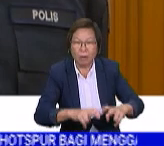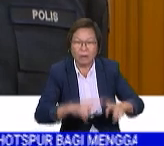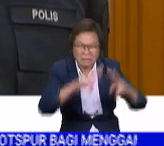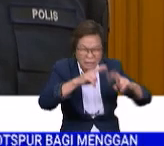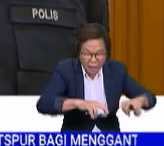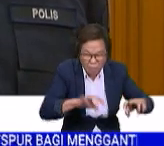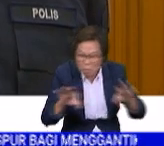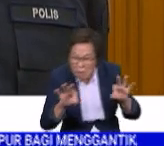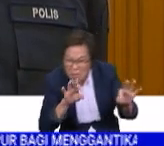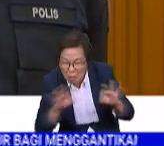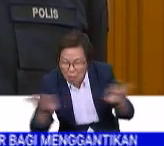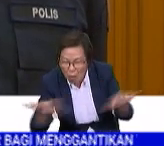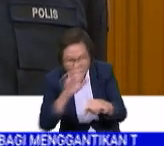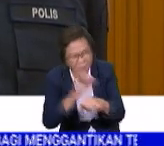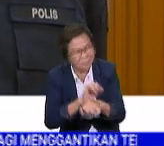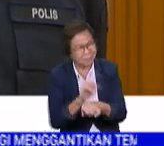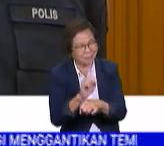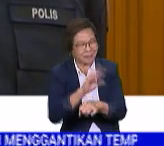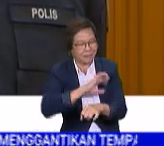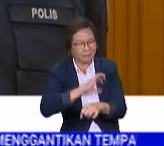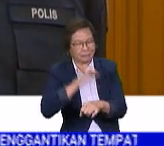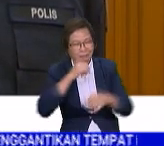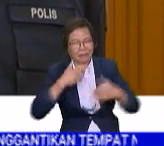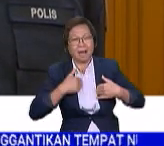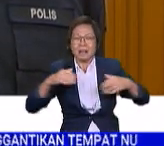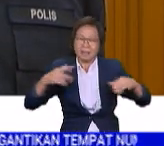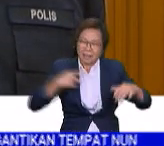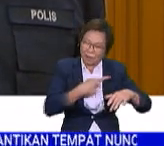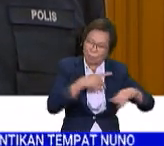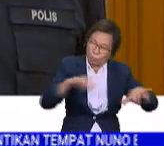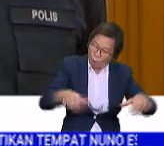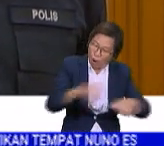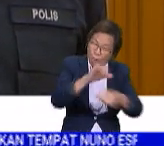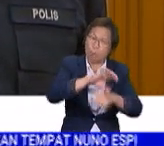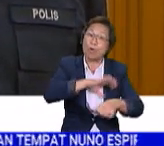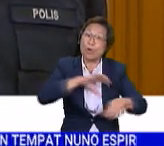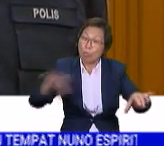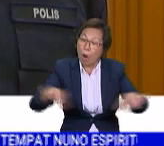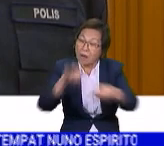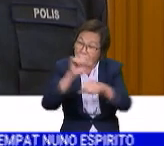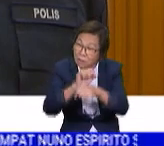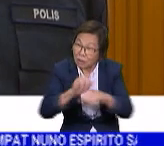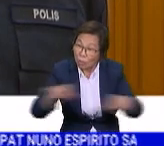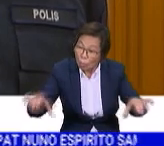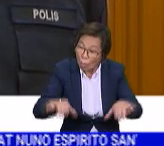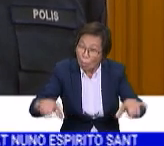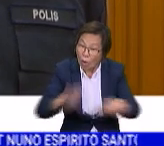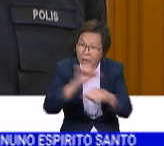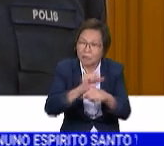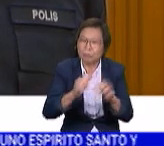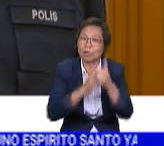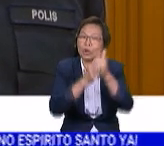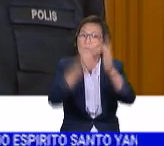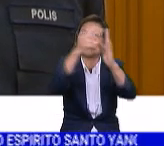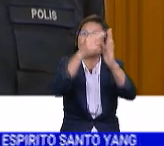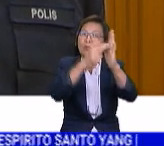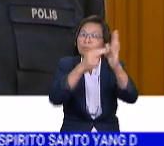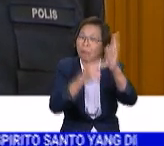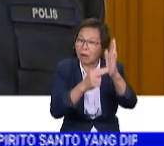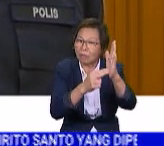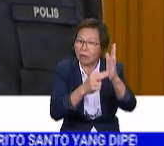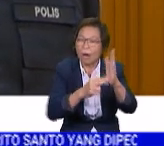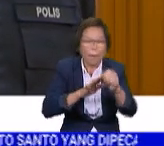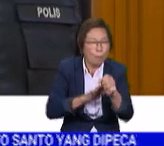berpilih-pilihlah dalam melaksanakan tugas. Kita hanya melaksanakan tugas berdasarkan peruntukan undang-undang